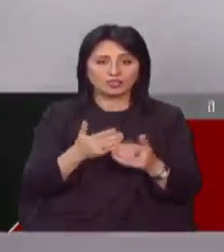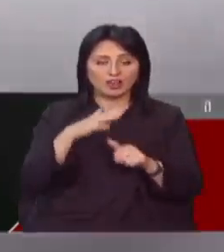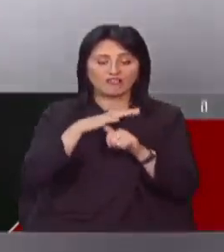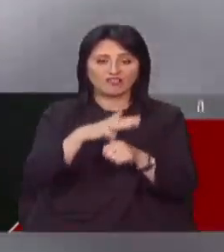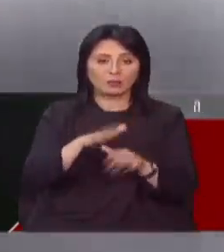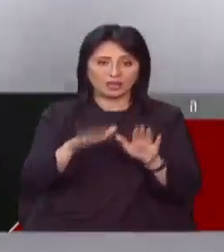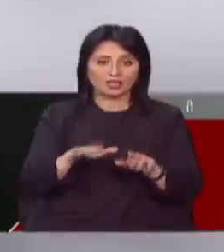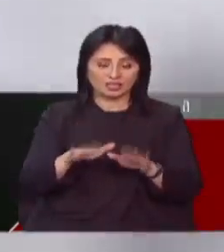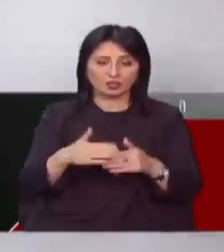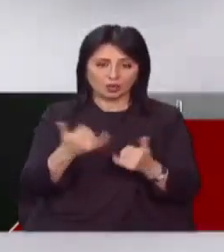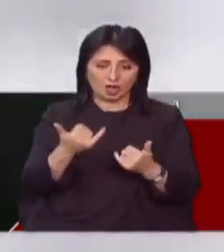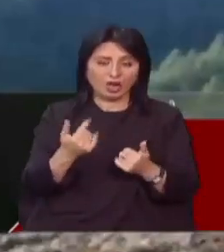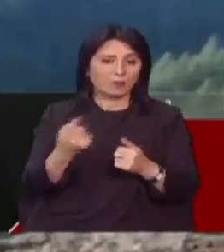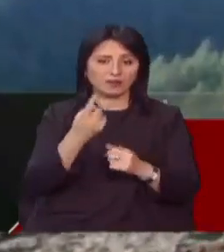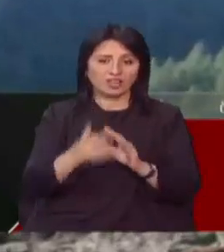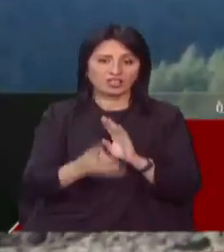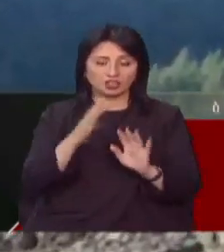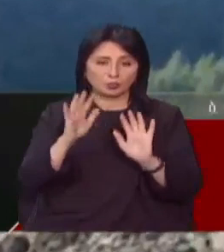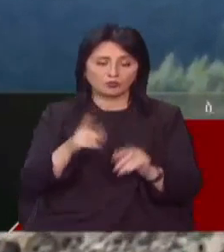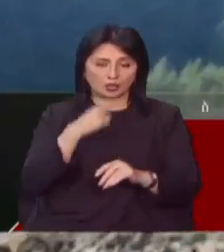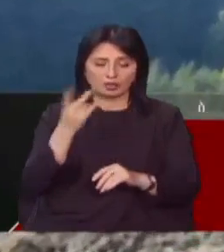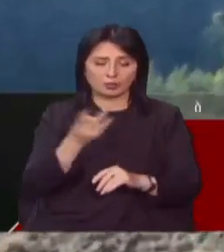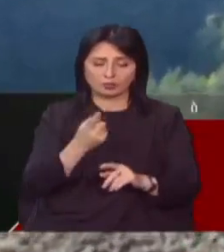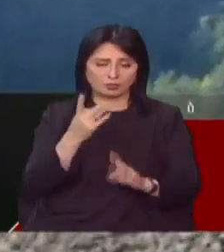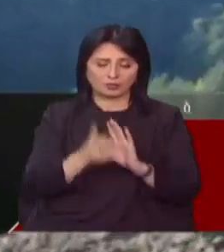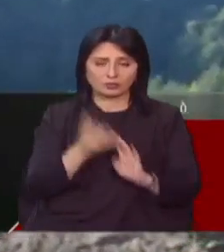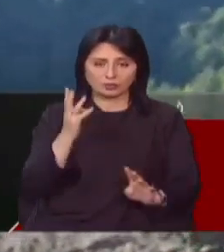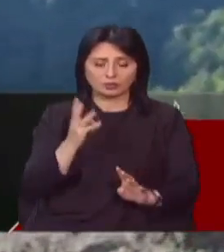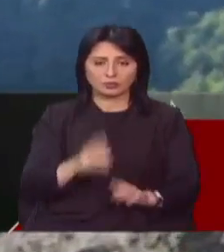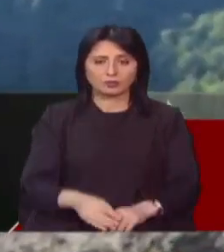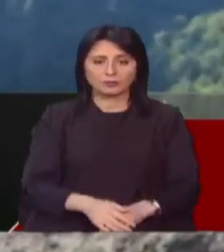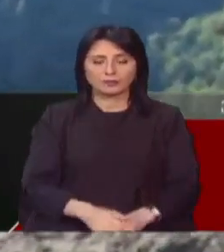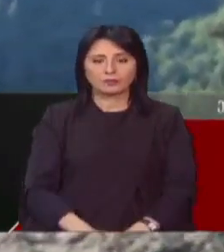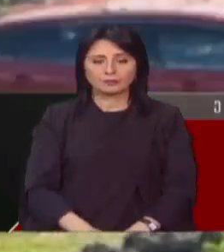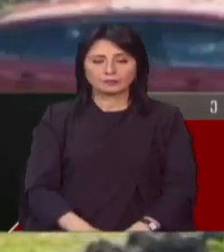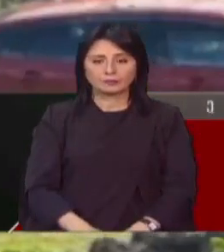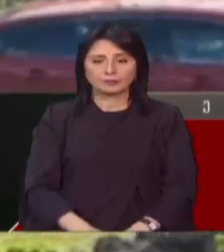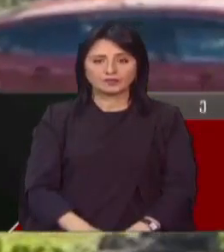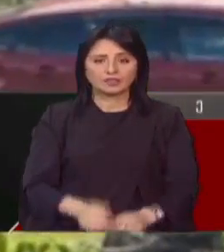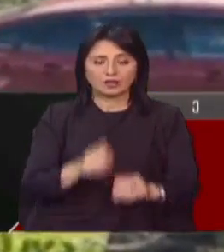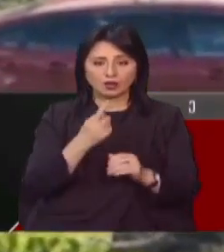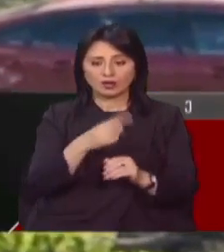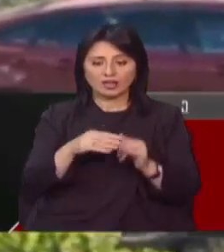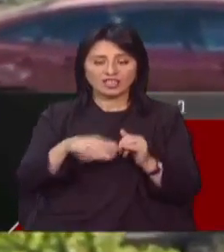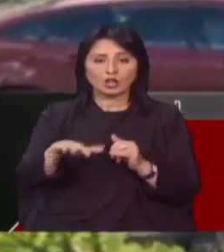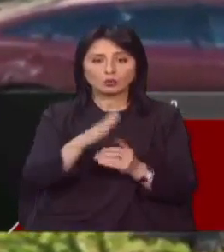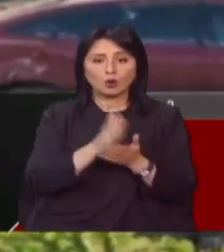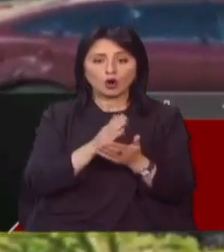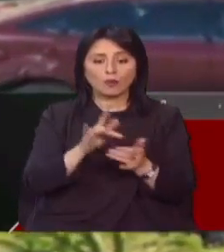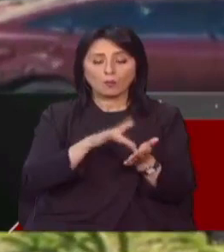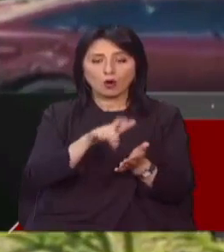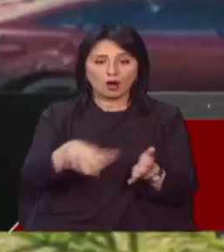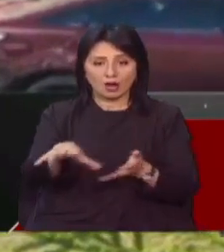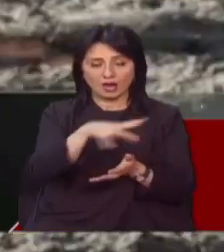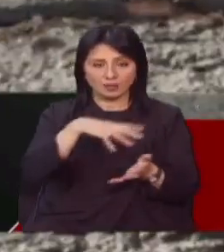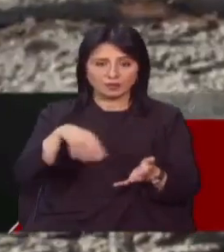უკვე ადგილზეა და მოხდება პირველ რიგში, მოხდება რა თქმა უნდა ასე იგი კურორტი შოვის ტერიტორიაზე მყოფი